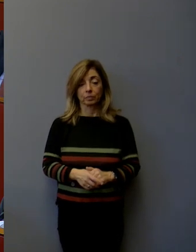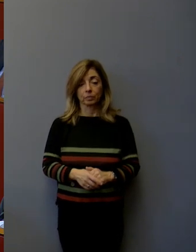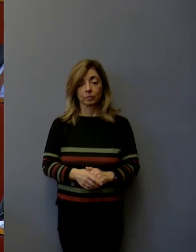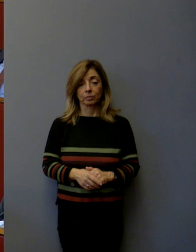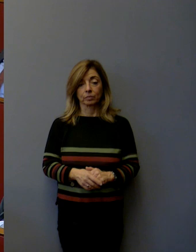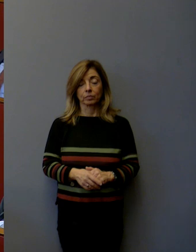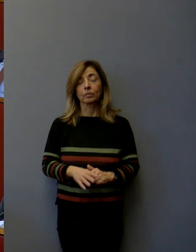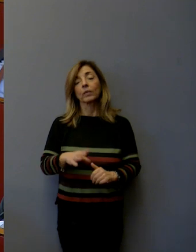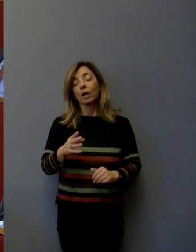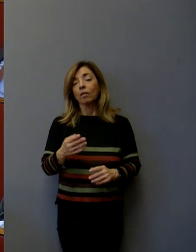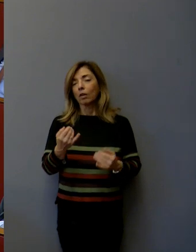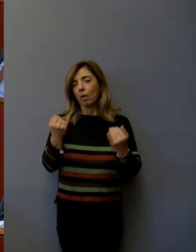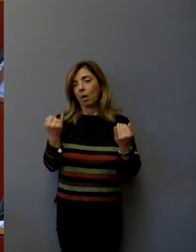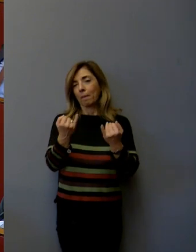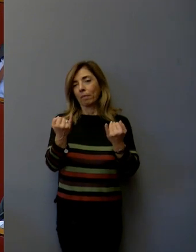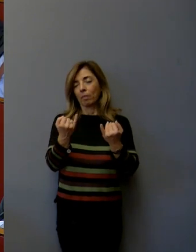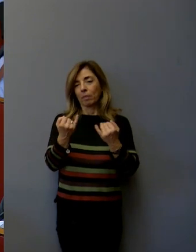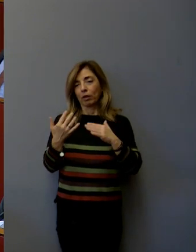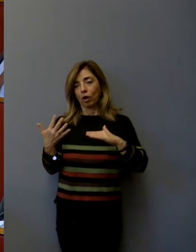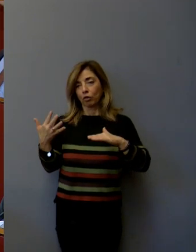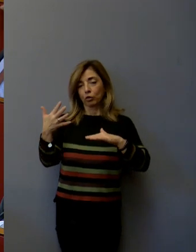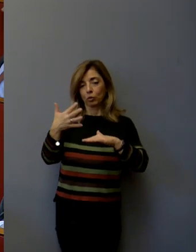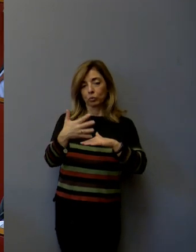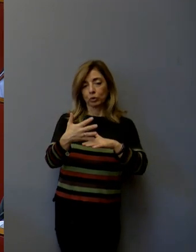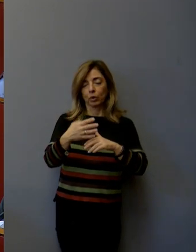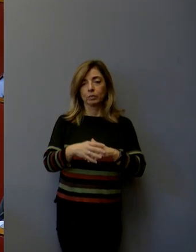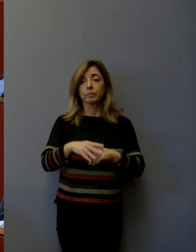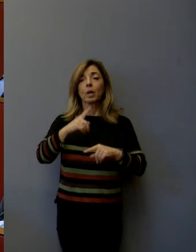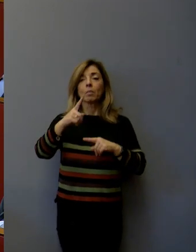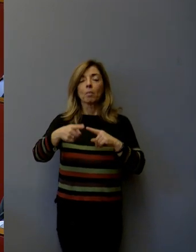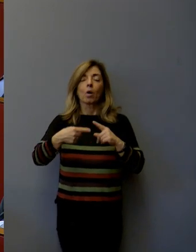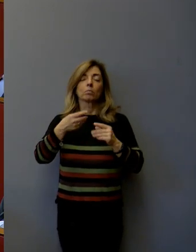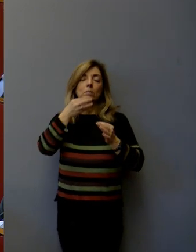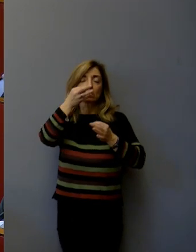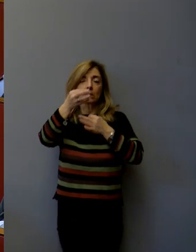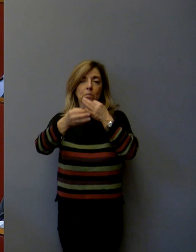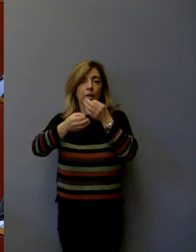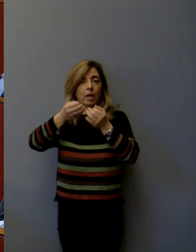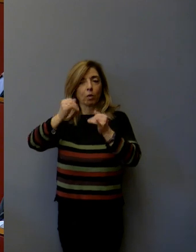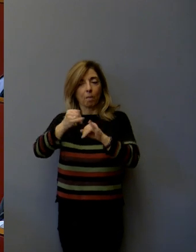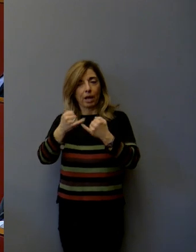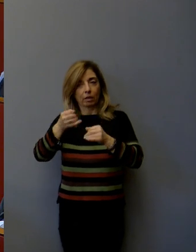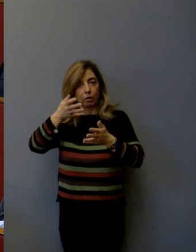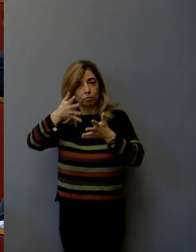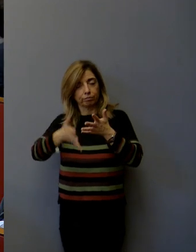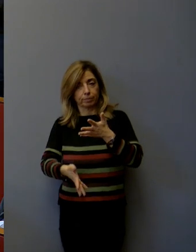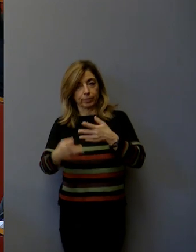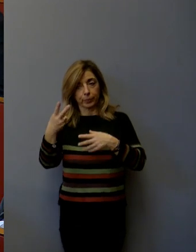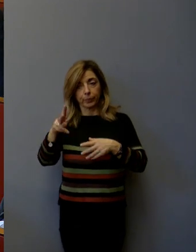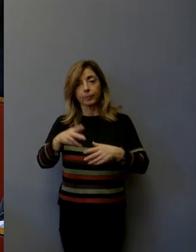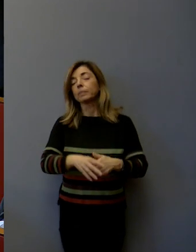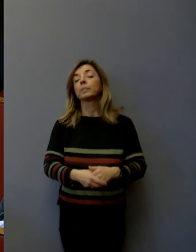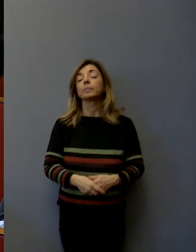poi cercherò di intervenire un po' più come dire nel dettaglio Allora io